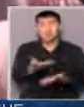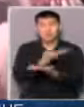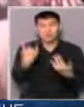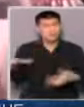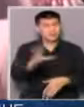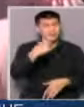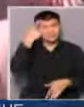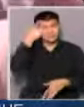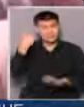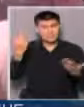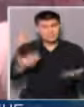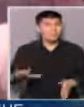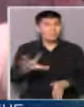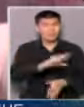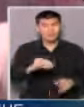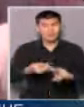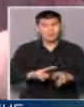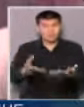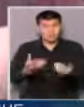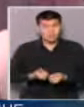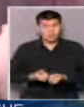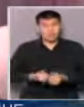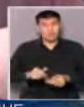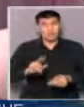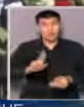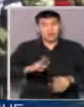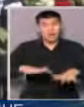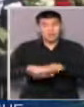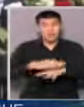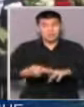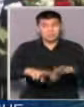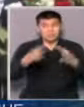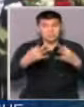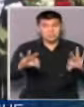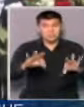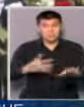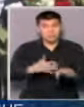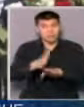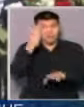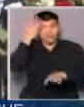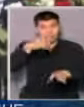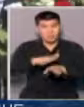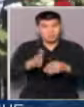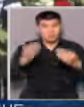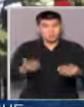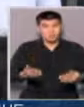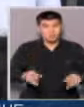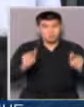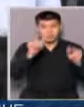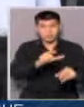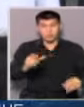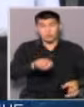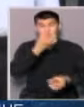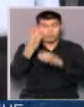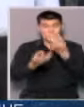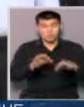қасы. Ұлтының бар жақсы қасиетін бойына сіңіріп өскен күй атасы халқының тәуелсіздікке жетуін армандап өткен нар тұлға. Гүл шоқтарын